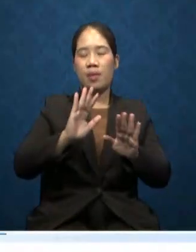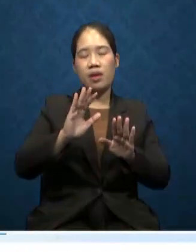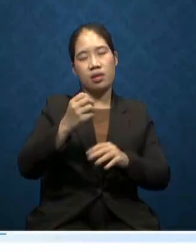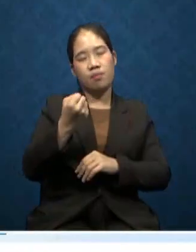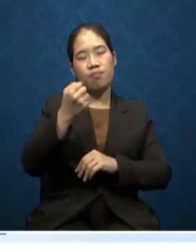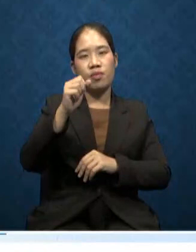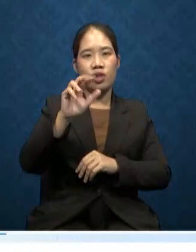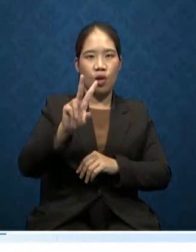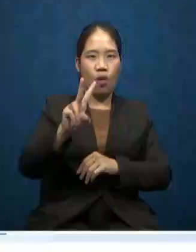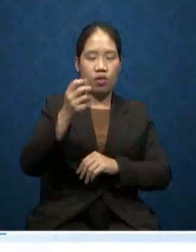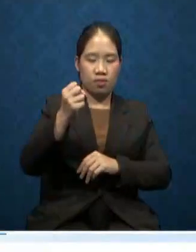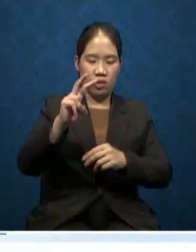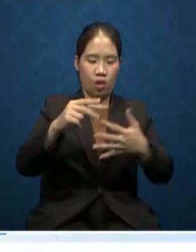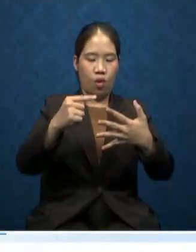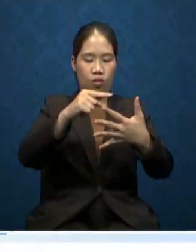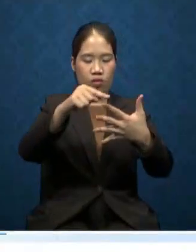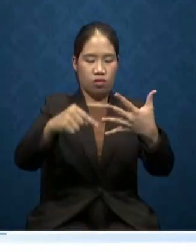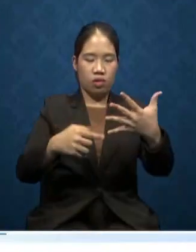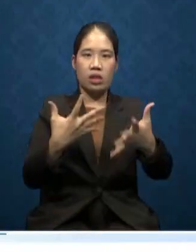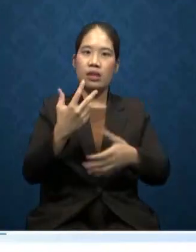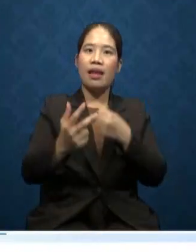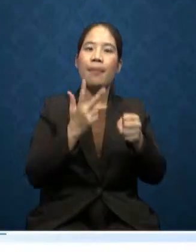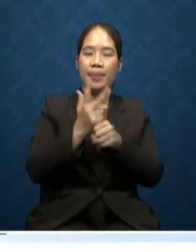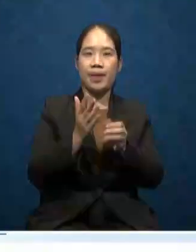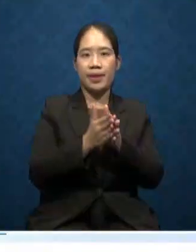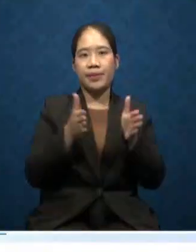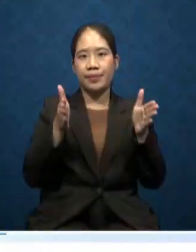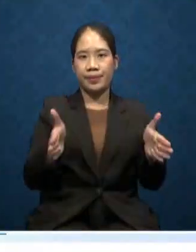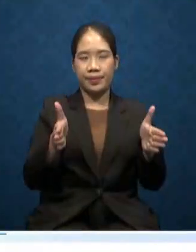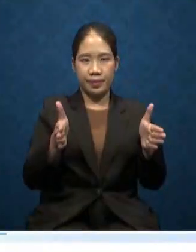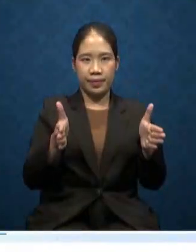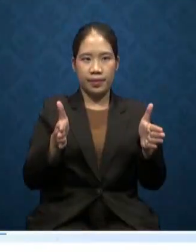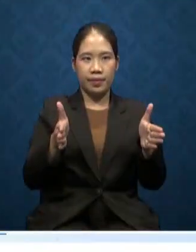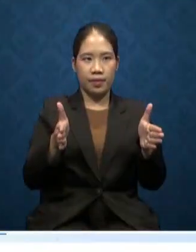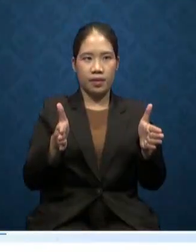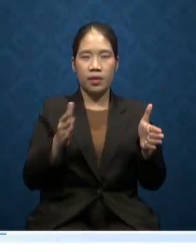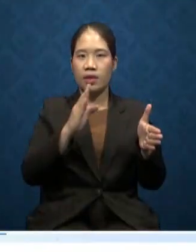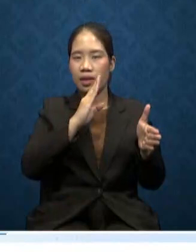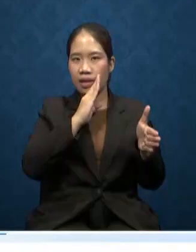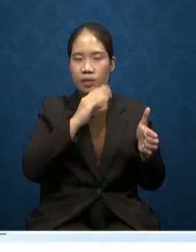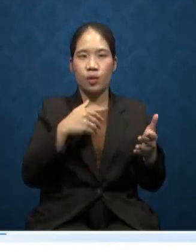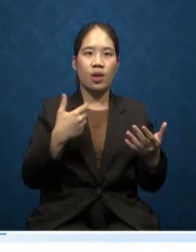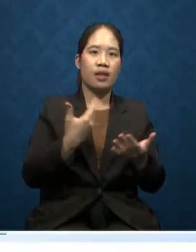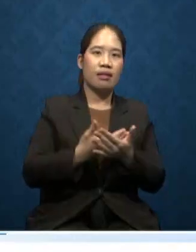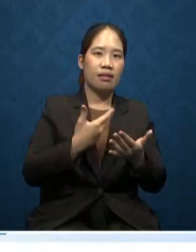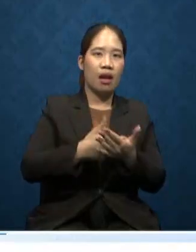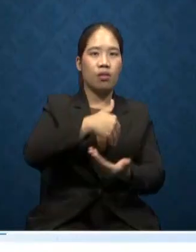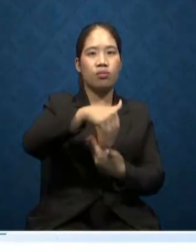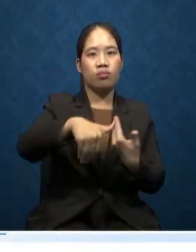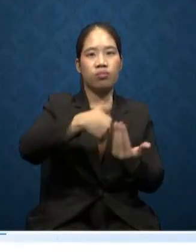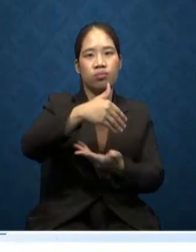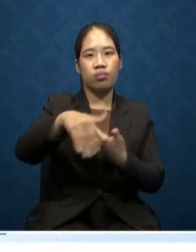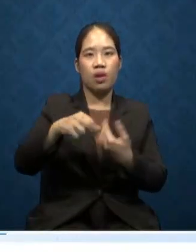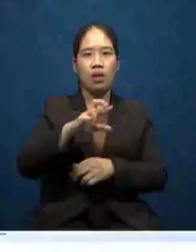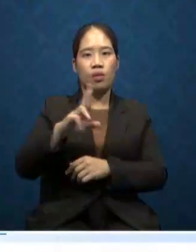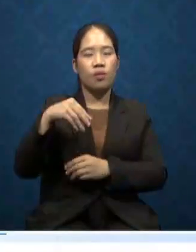ทหรือที่ประมาณทั้ง 3 ปี ในการคำนวน การเปลยมอของเงินในระบบเศษฐกิจนั้นก็